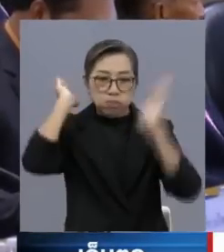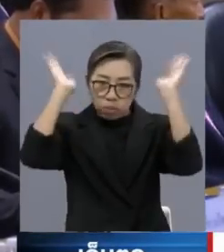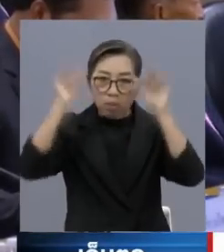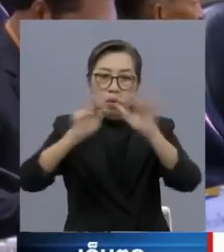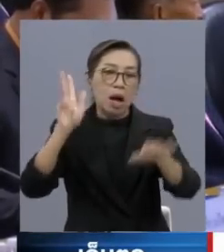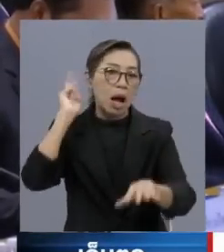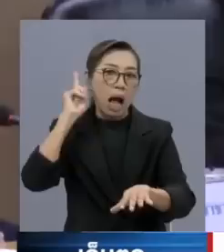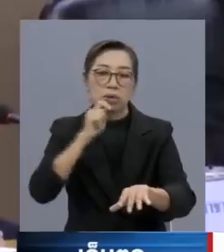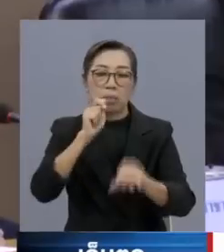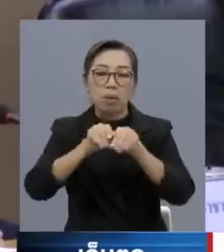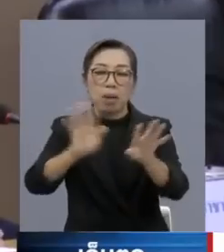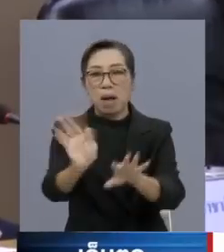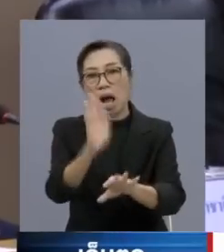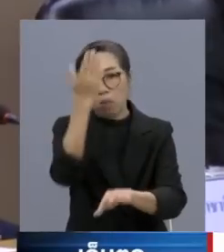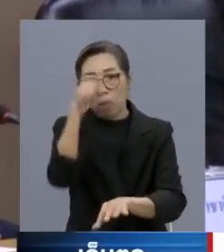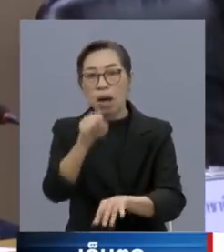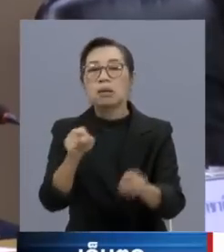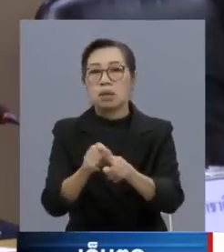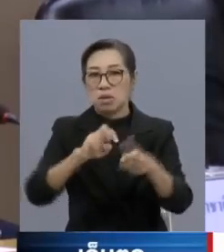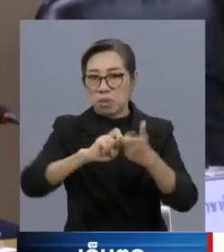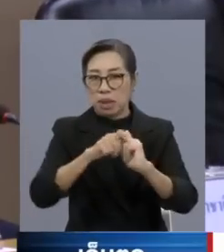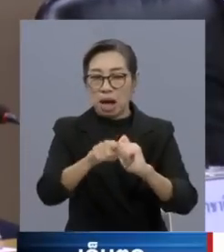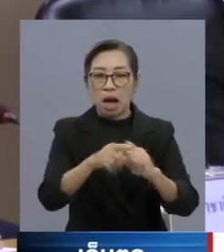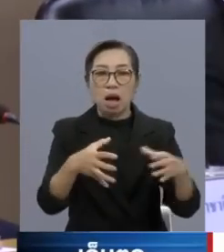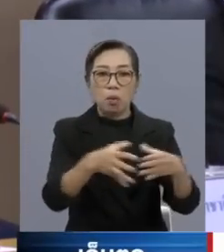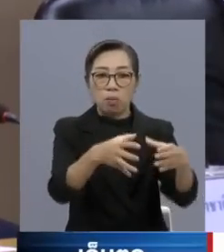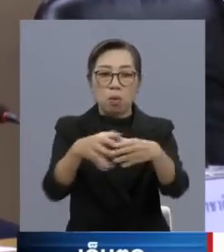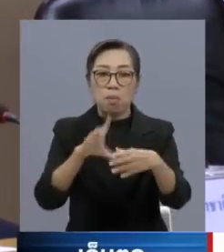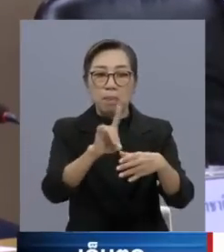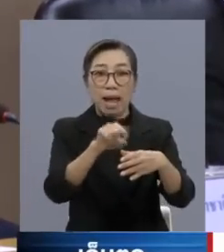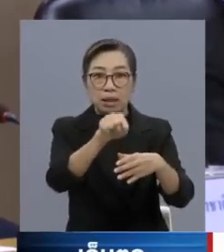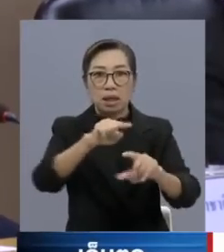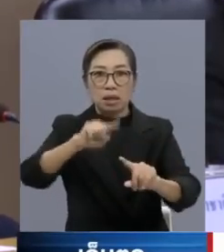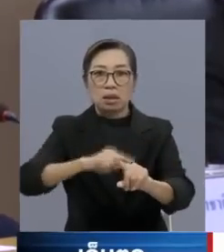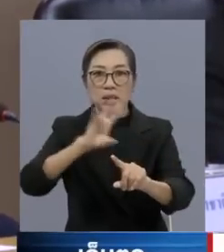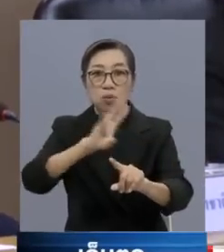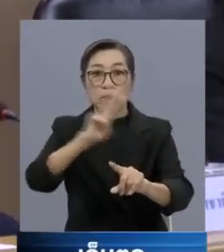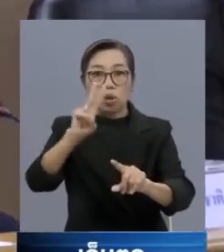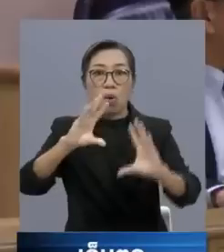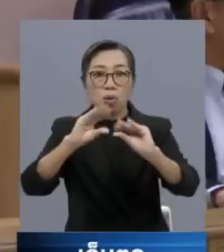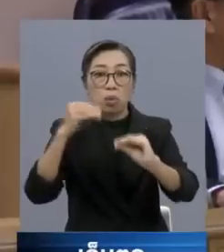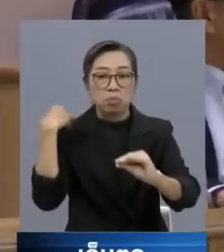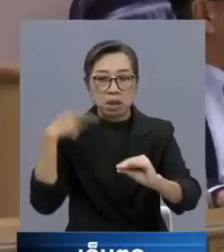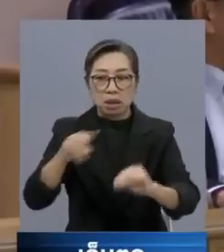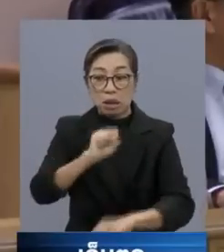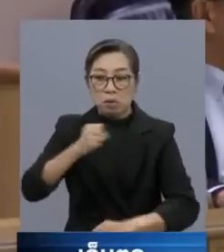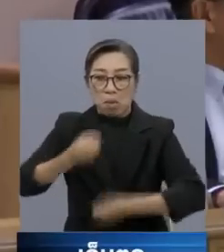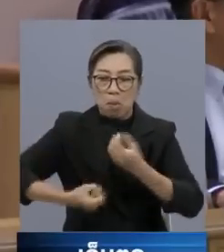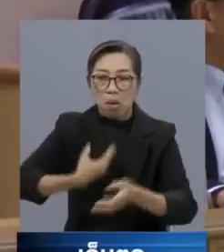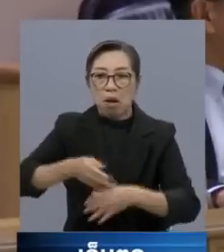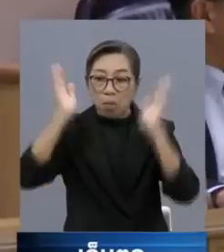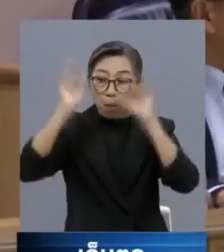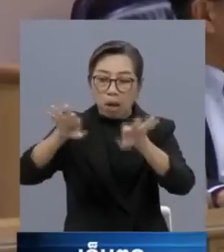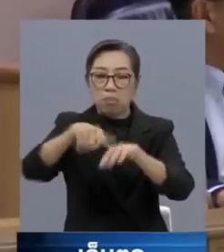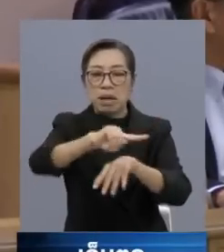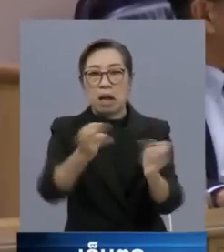ราะเกรงว่าจะไปกระทบกับการหารือของแกนนำ8พรรคร่วมในวันที่2กรกฎาคมนี้ค่ะ อาจจะเงียบๆหน่อยกว่าจะถึงวันอาทิตย์ที่8